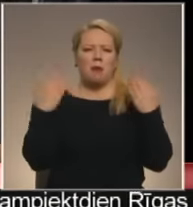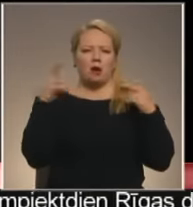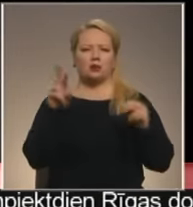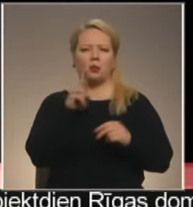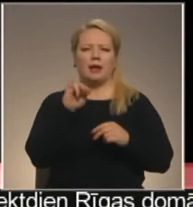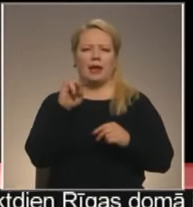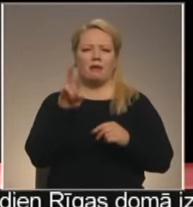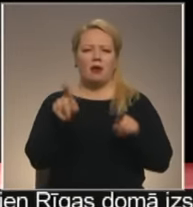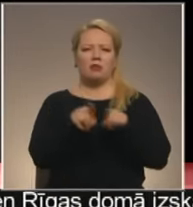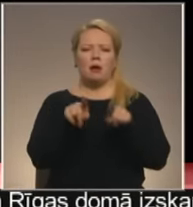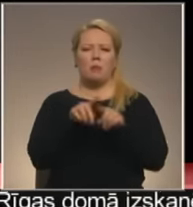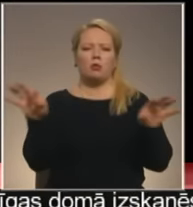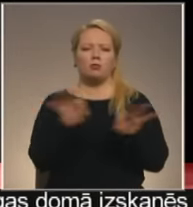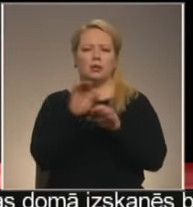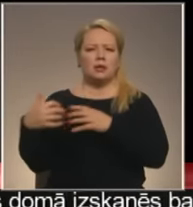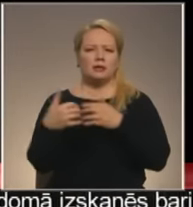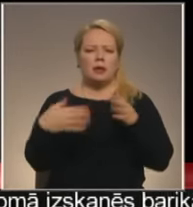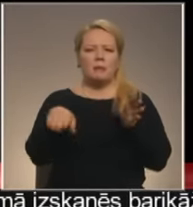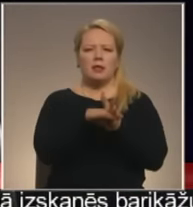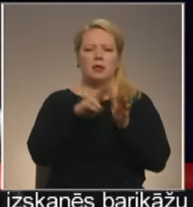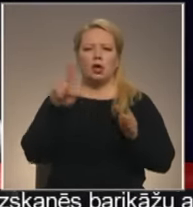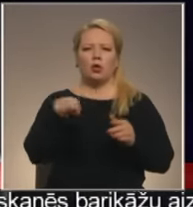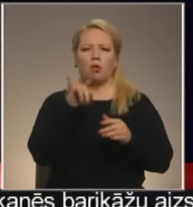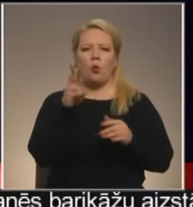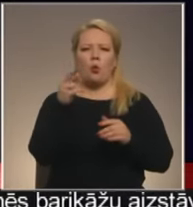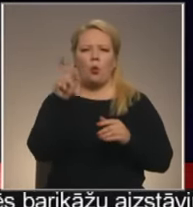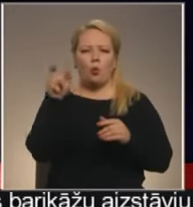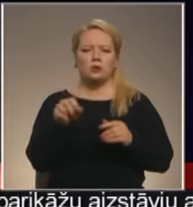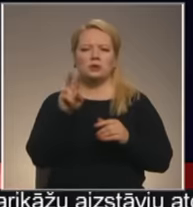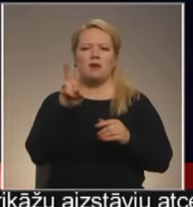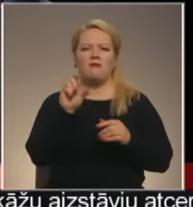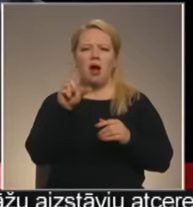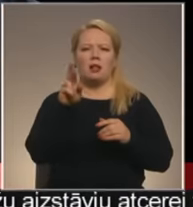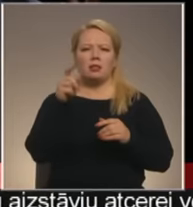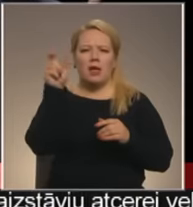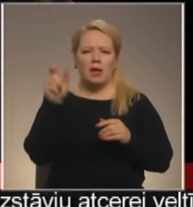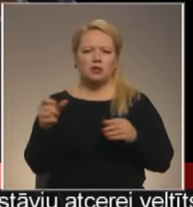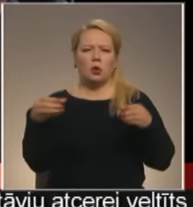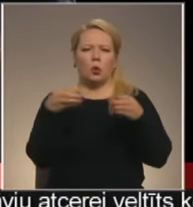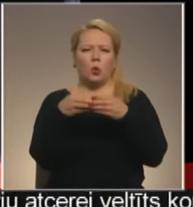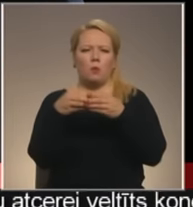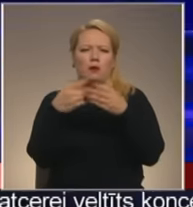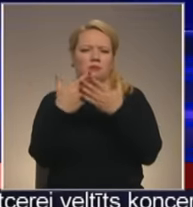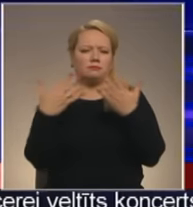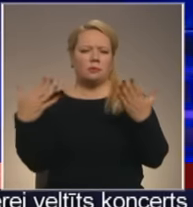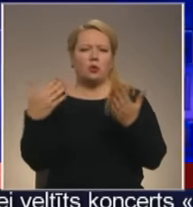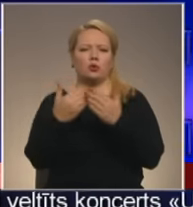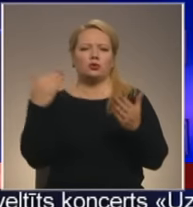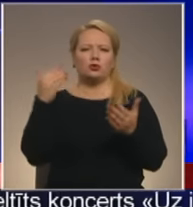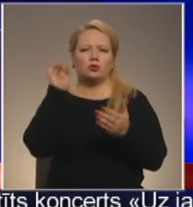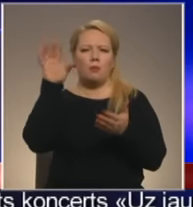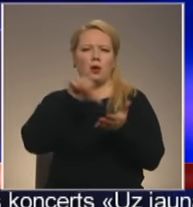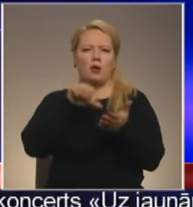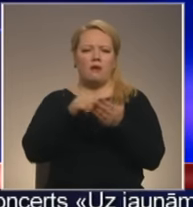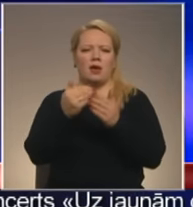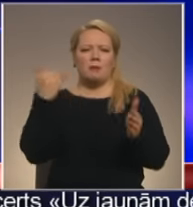Rīva. Tāpat muzikālajā cīņā piedalīsies Miks Dukurs, Lauris Valters, grupa My Radiant You, Supernovā jau iepriekš